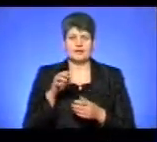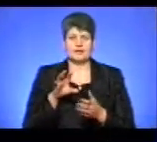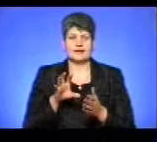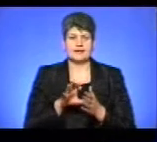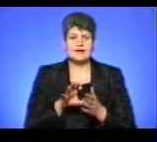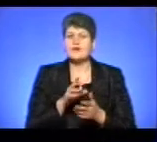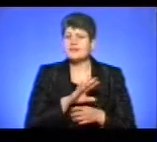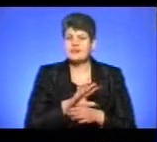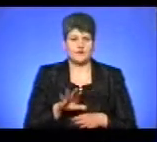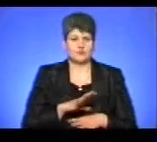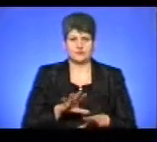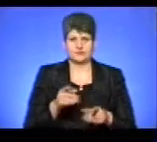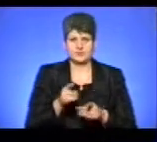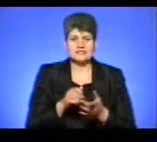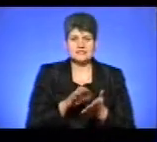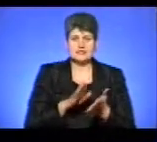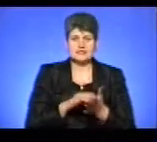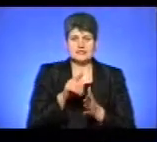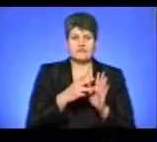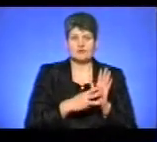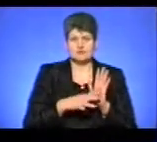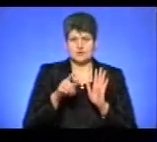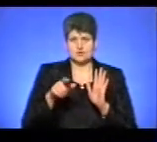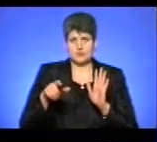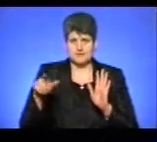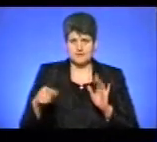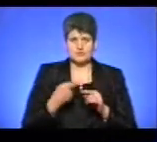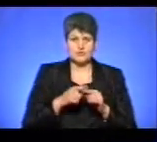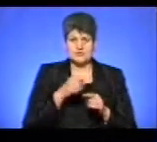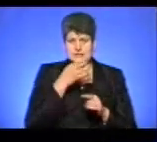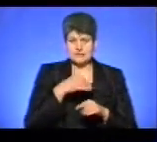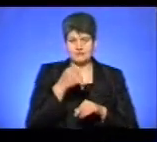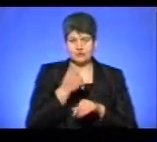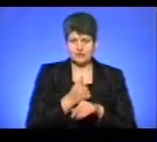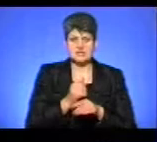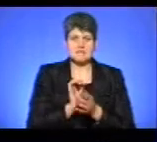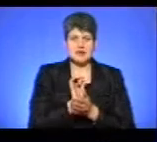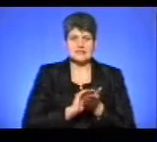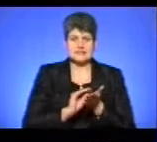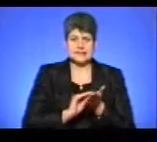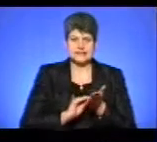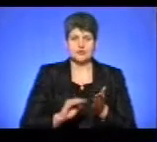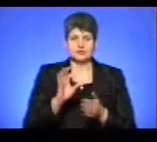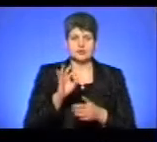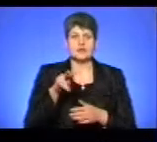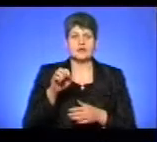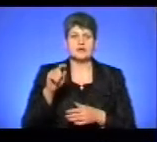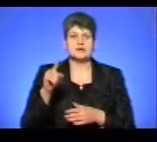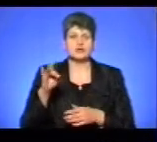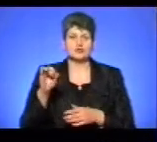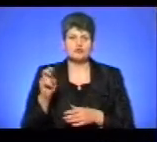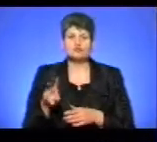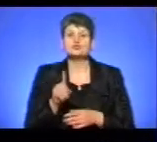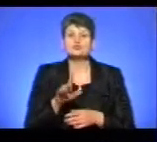Тернополі не відбулись. Зареєструвались на них 80 осіб, про це повідомив головуючий прес-секретар цього підприємства Олександр Лазарчук. Що